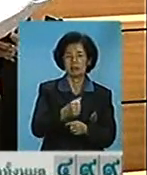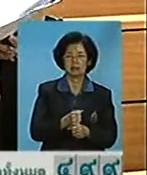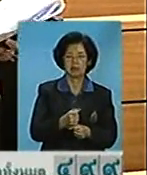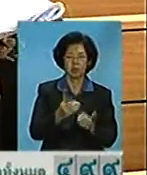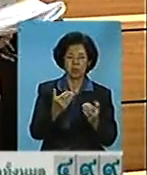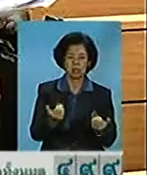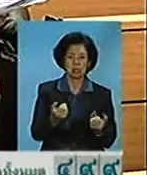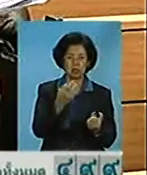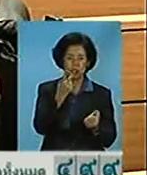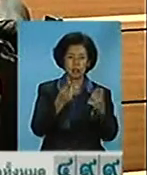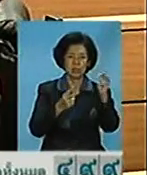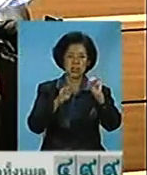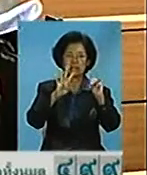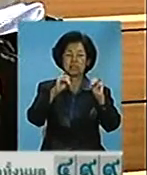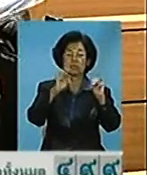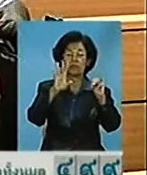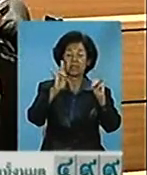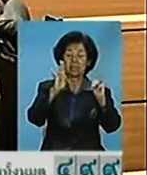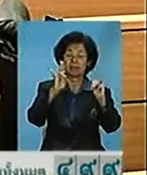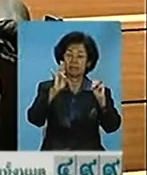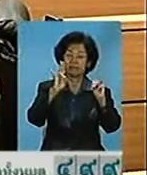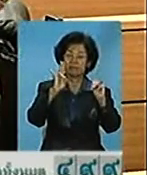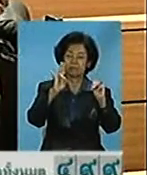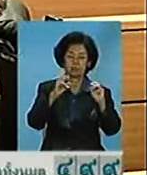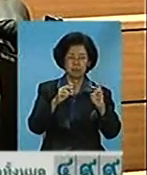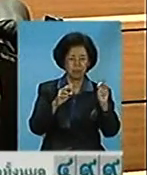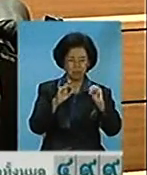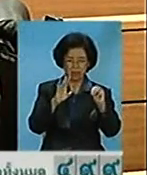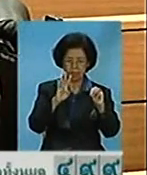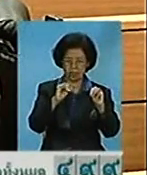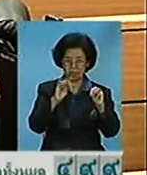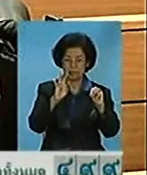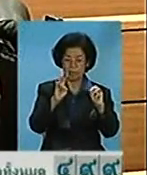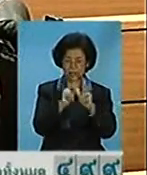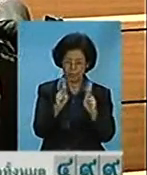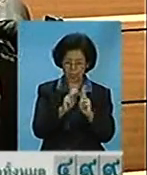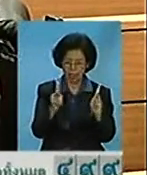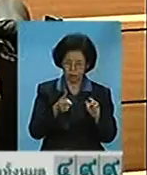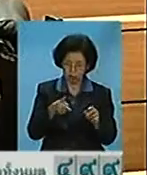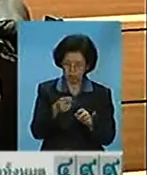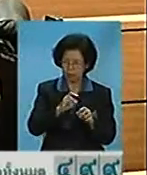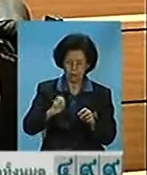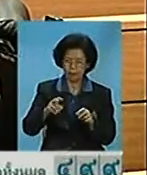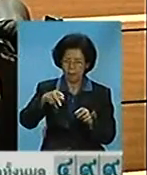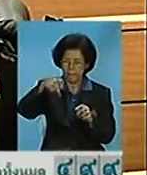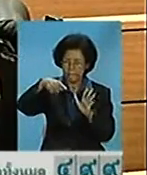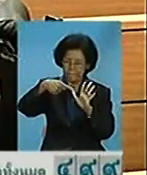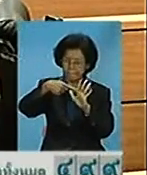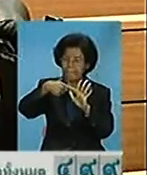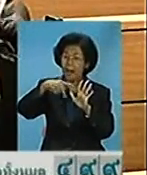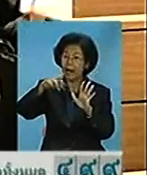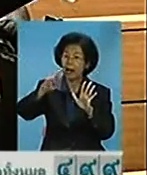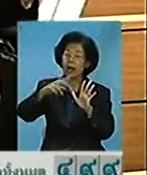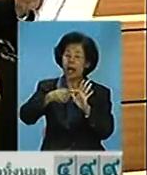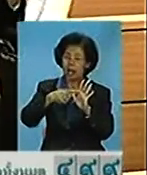าตรา47ครับท่านประธานดูตามผมนิดเดียวมาตรา47เนี่ยคณะกรรมาธิการเขาต้องไปตัดคำว่าพาราออกไงครับเพราะว่าวัน